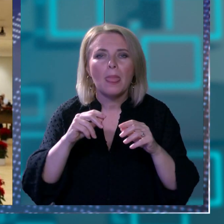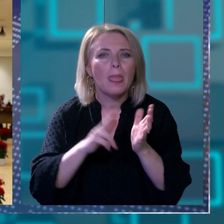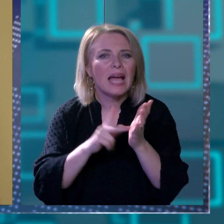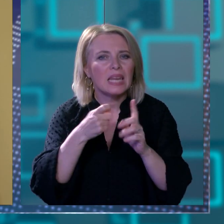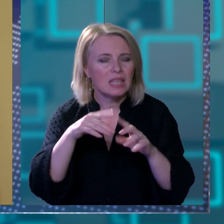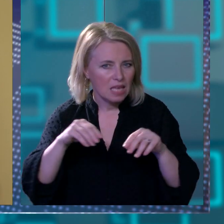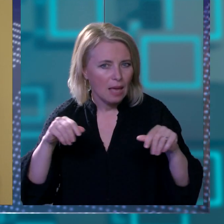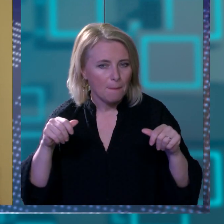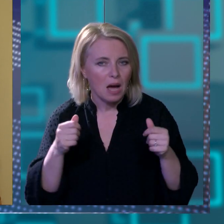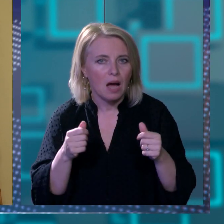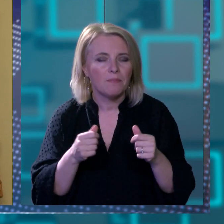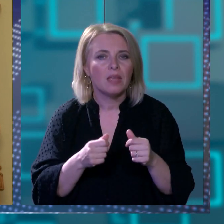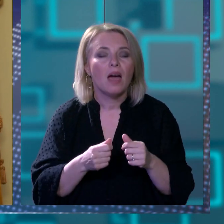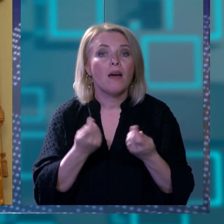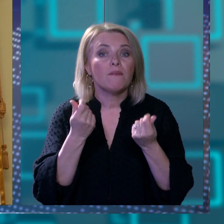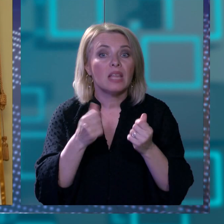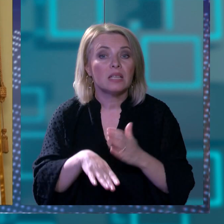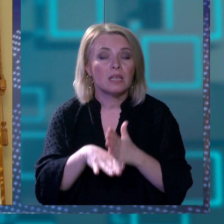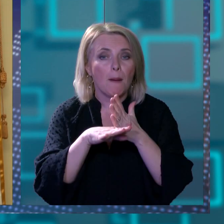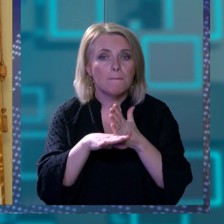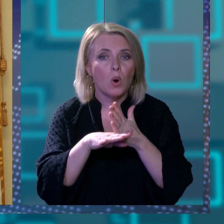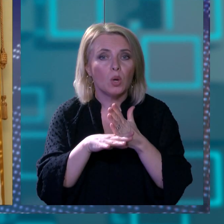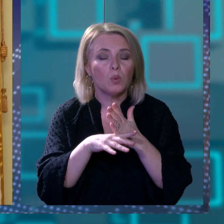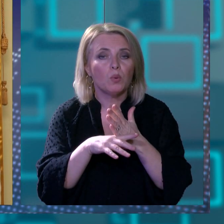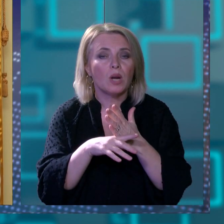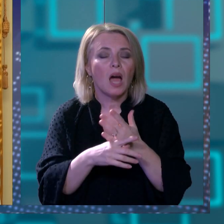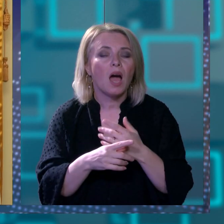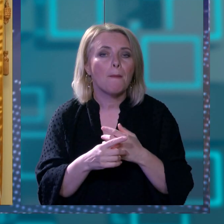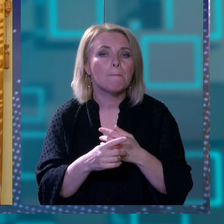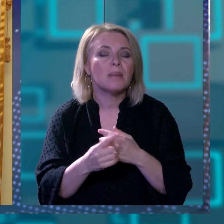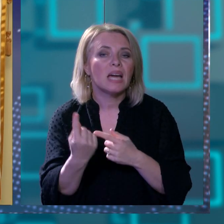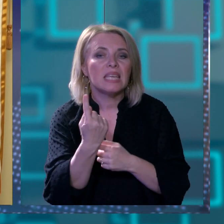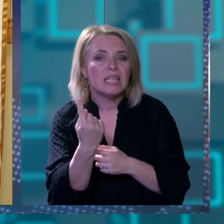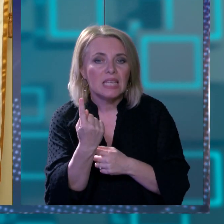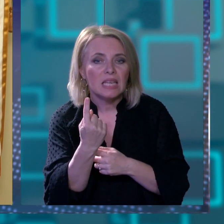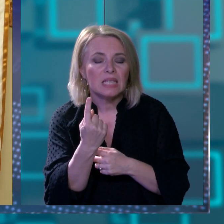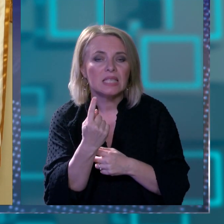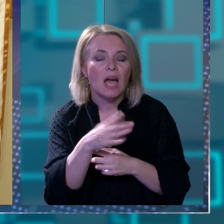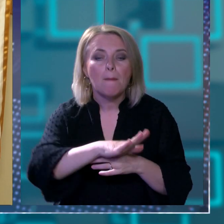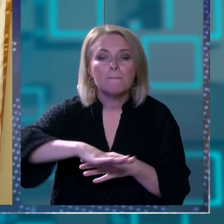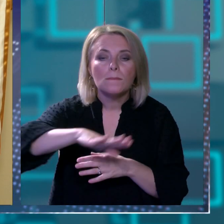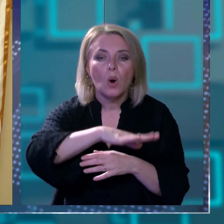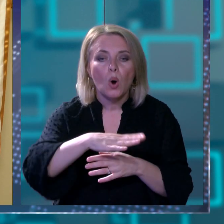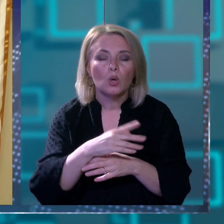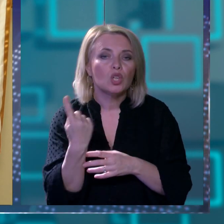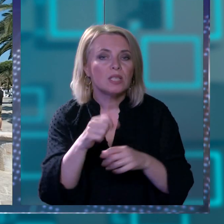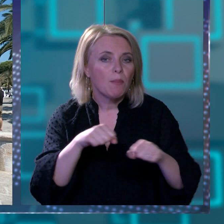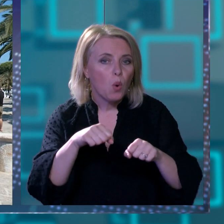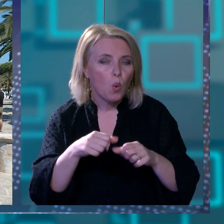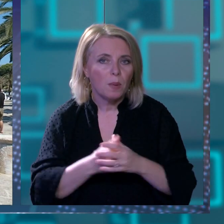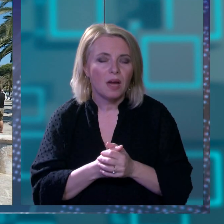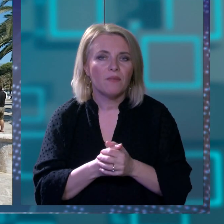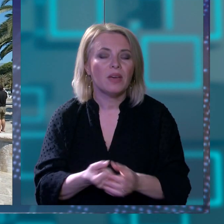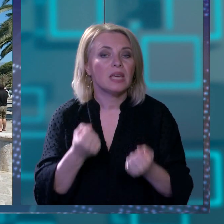Republike Hrvatske, financijska potpora jedinicama područne samouprave za podizanje kvalitete obrazovanja te industrijska tranzicija